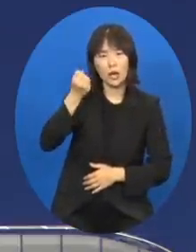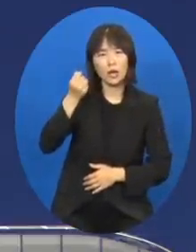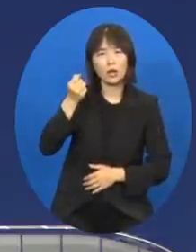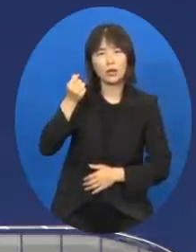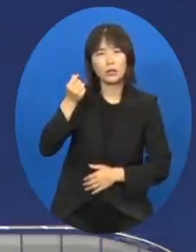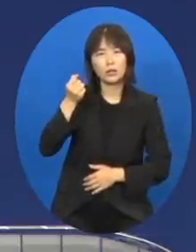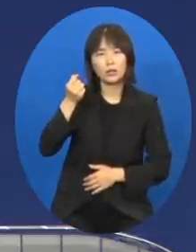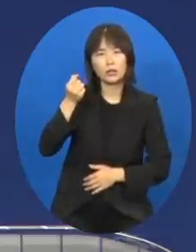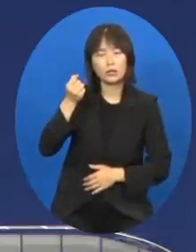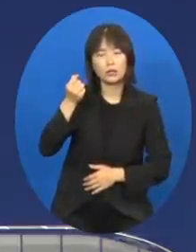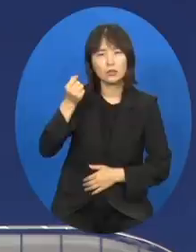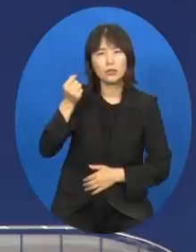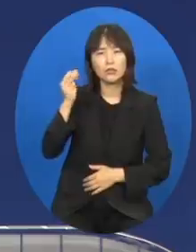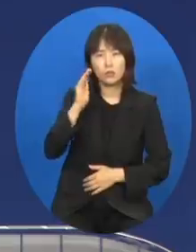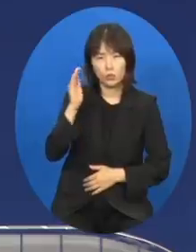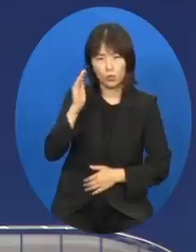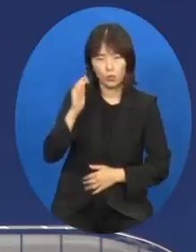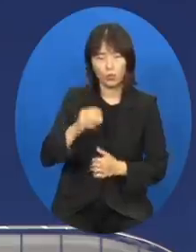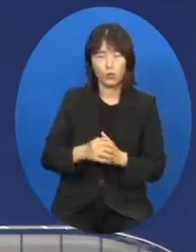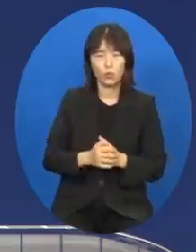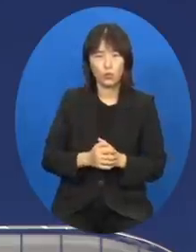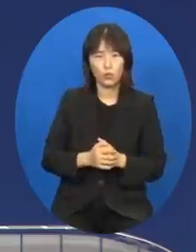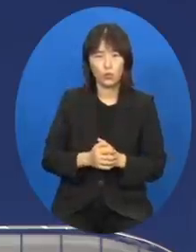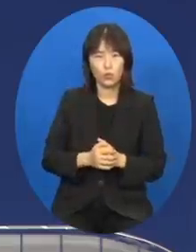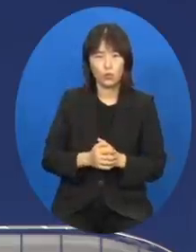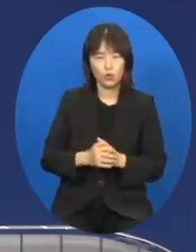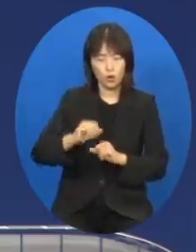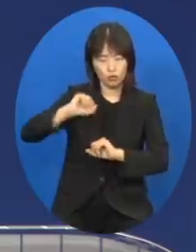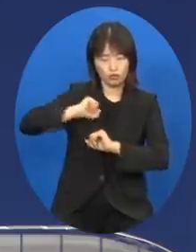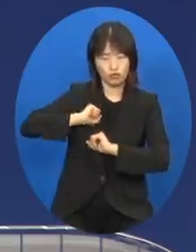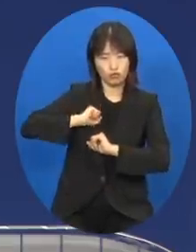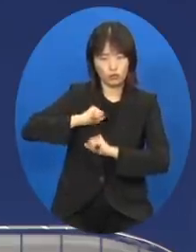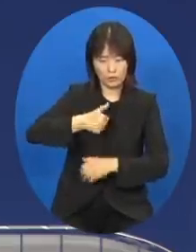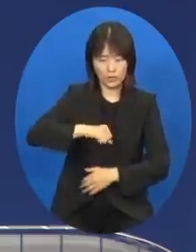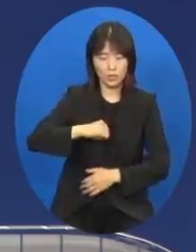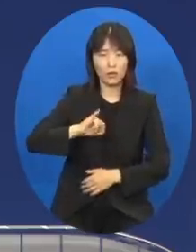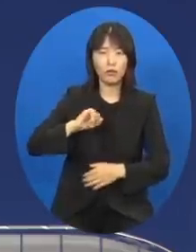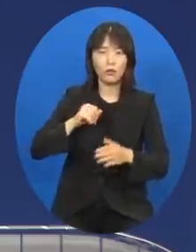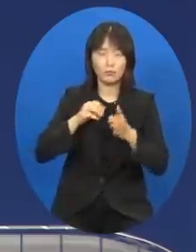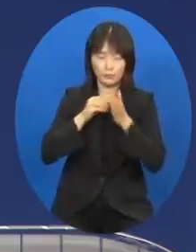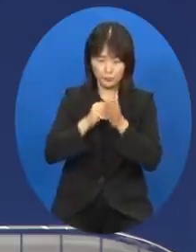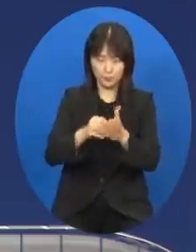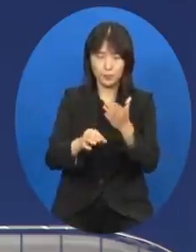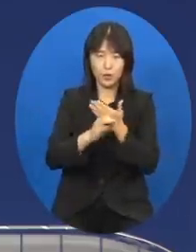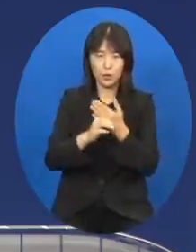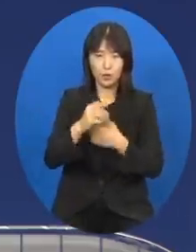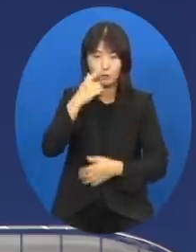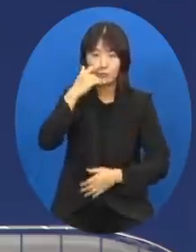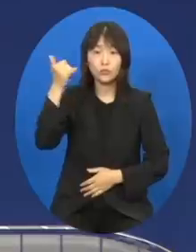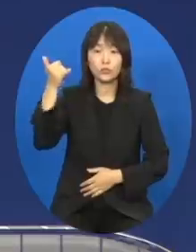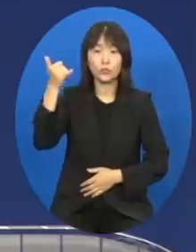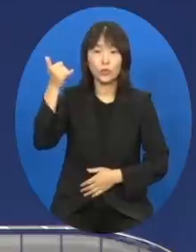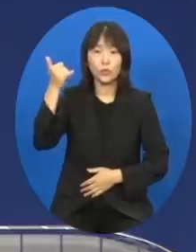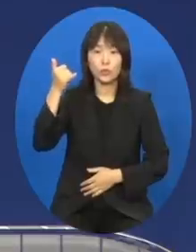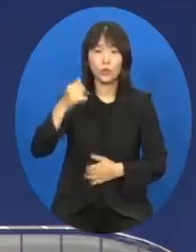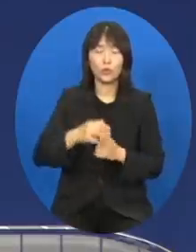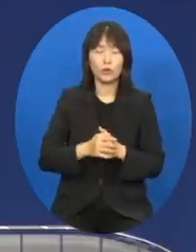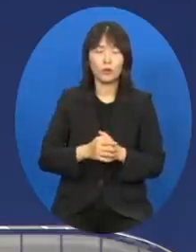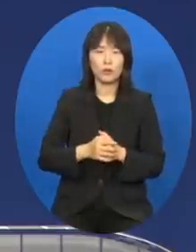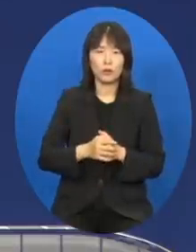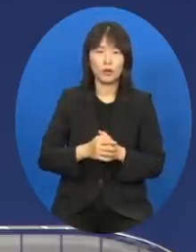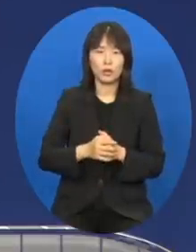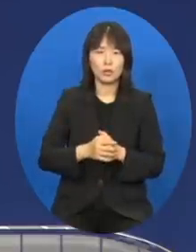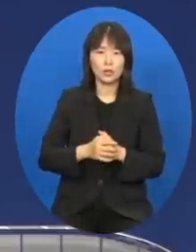여러분 군에 자녀가 입대를 하면 그러면 그 부모는 그 최전방